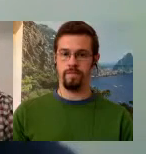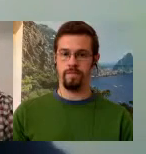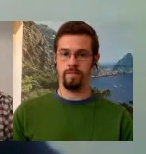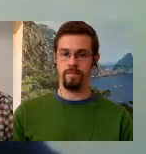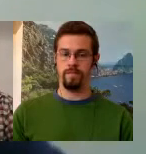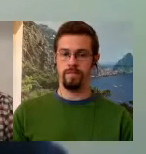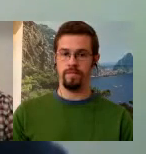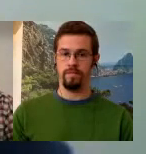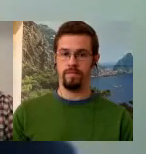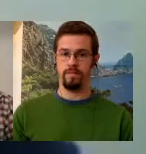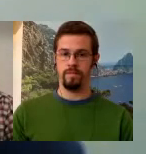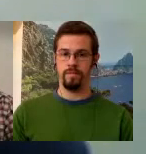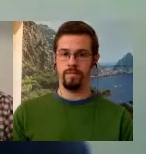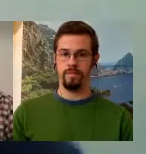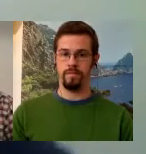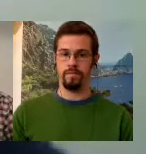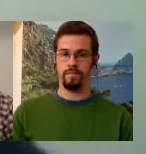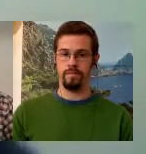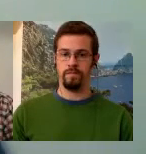تلقائيا بالرغم من أنهم